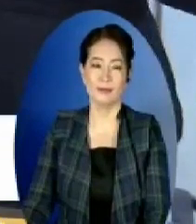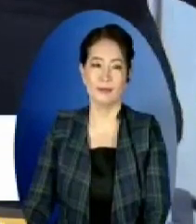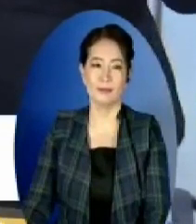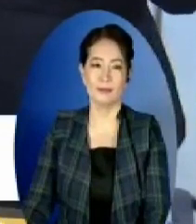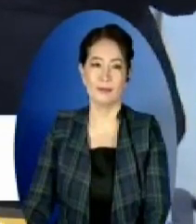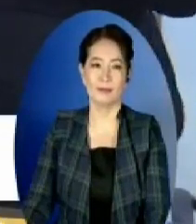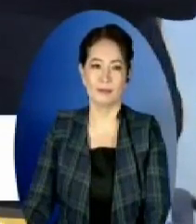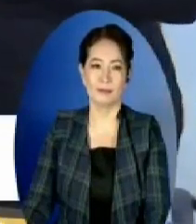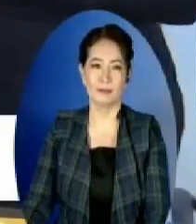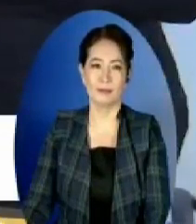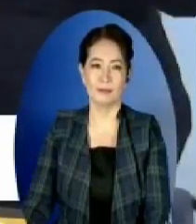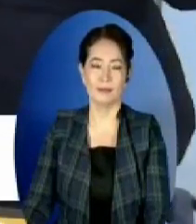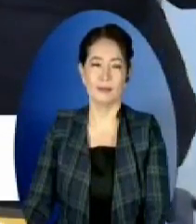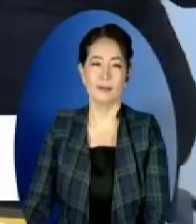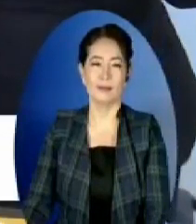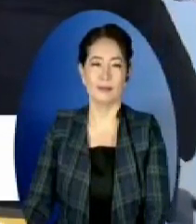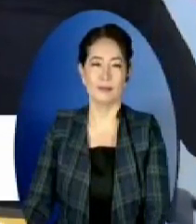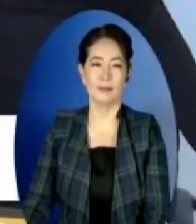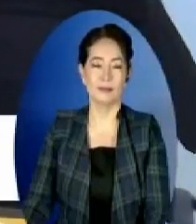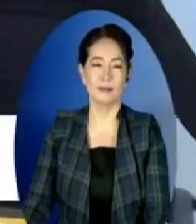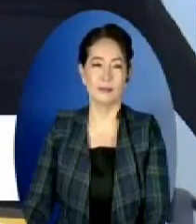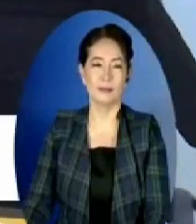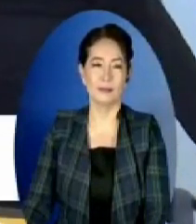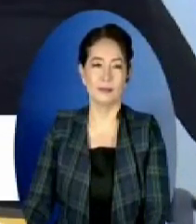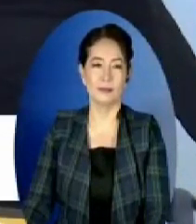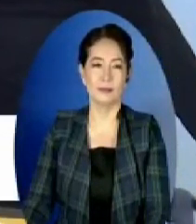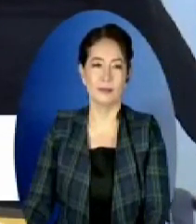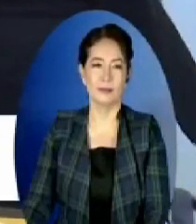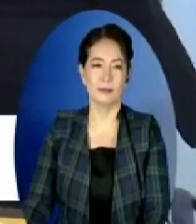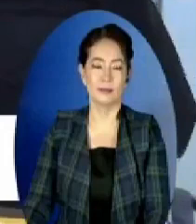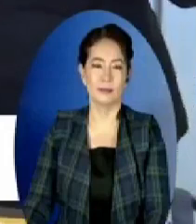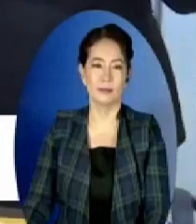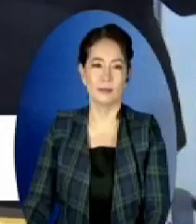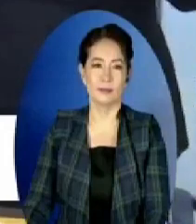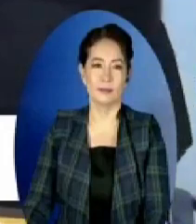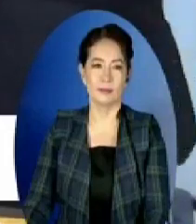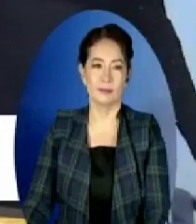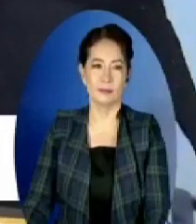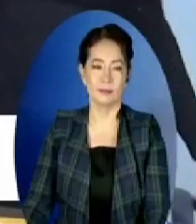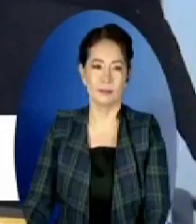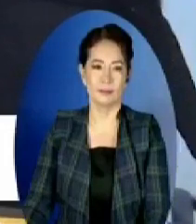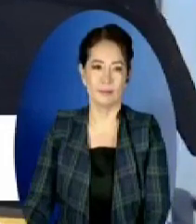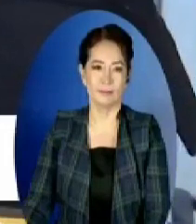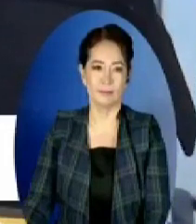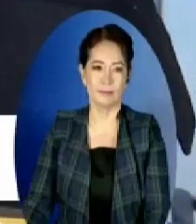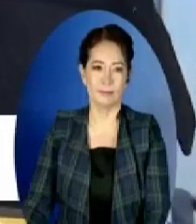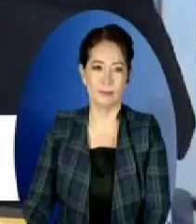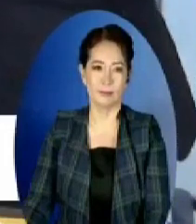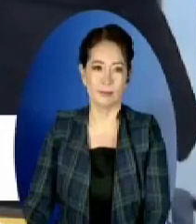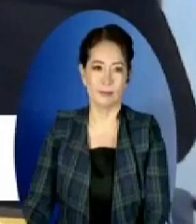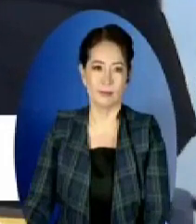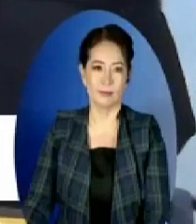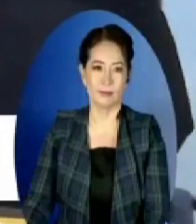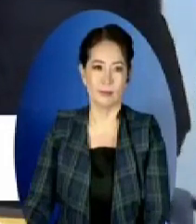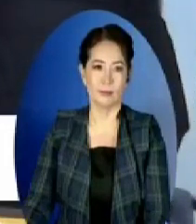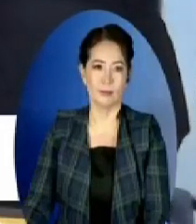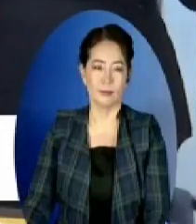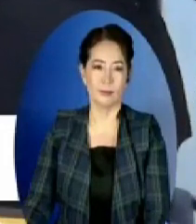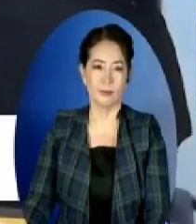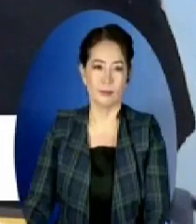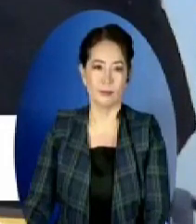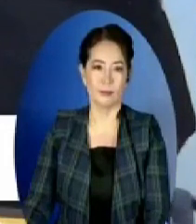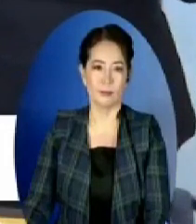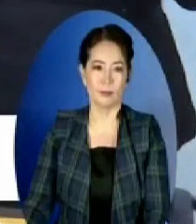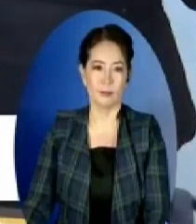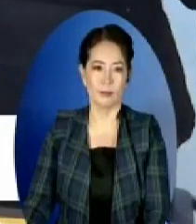байна. Энэ бол юу илэрхийлж байгаа юм гэвэл ерөөсөөл хүмүүс хүн амын бөөгнөр нэгтрэл үүсэхгүй, аль болохоор одоо олноороо нэг газар цугдахгүй